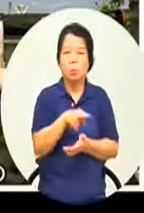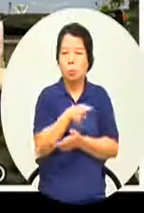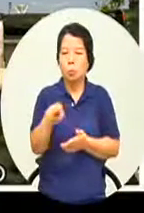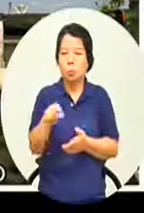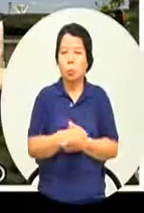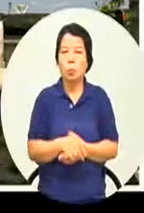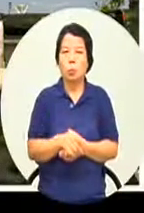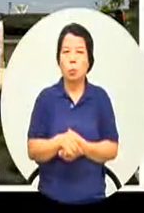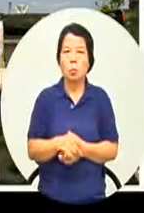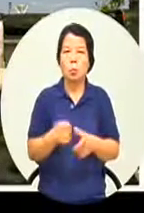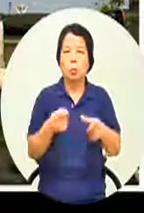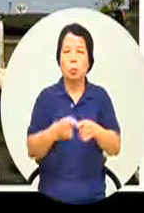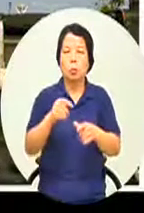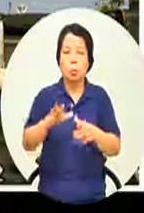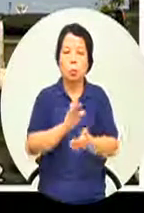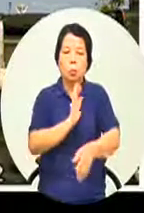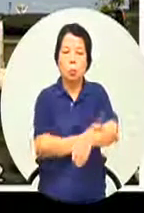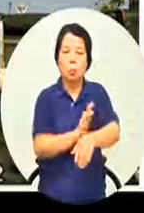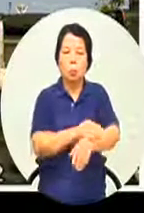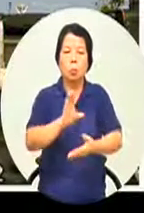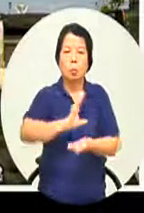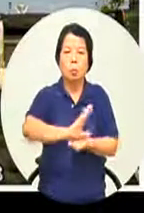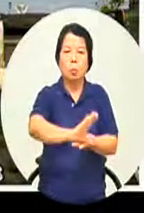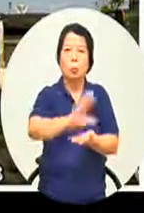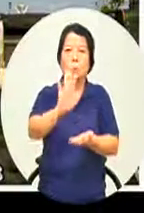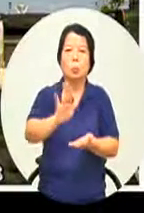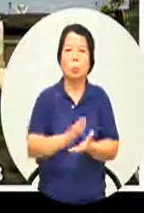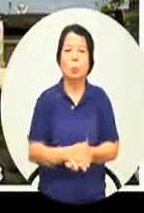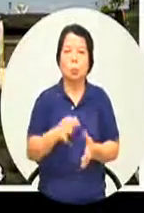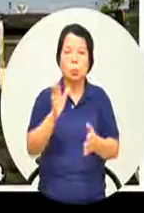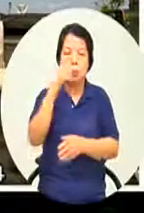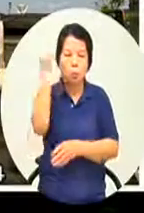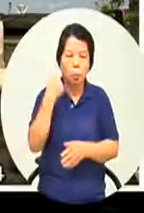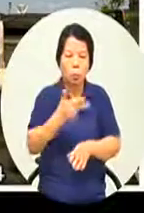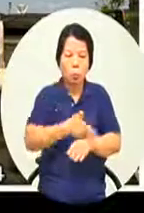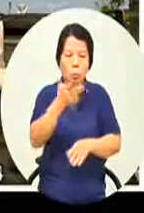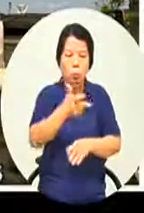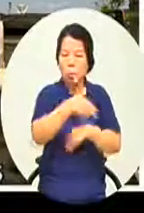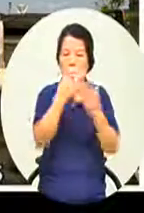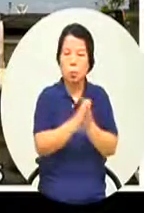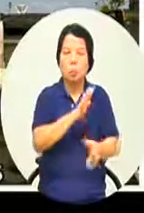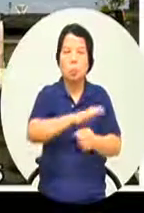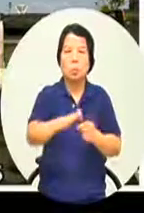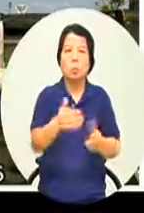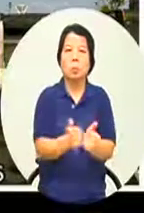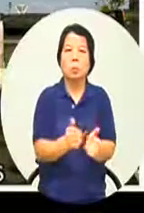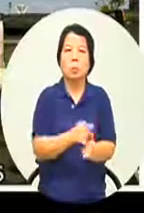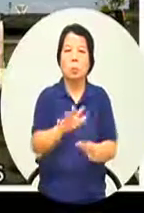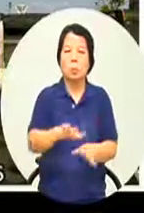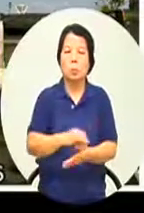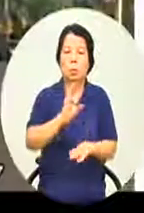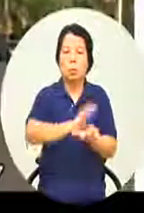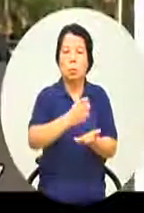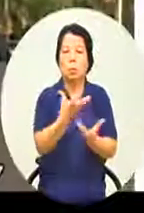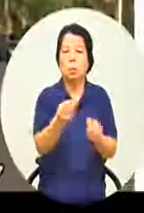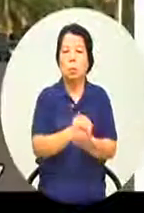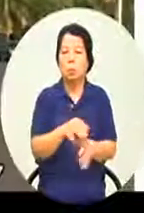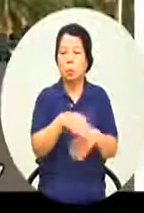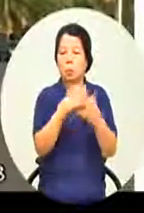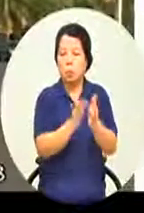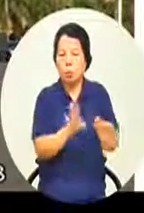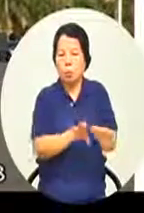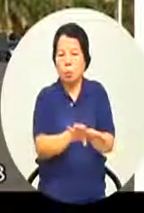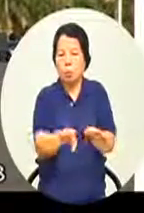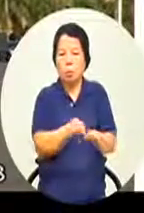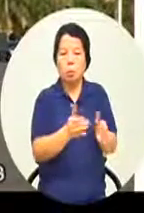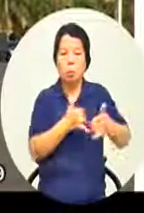市场，你们说好，旁边有一个停车场，停车场里面会知道7点以前就已经拢停满啊，包括就无有一个停到路边来啊。哦啊，